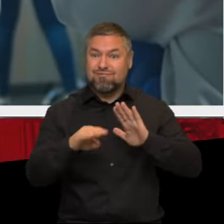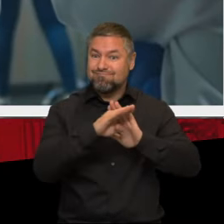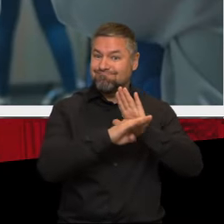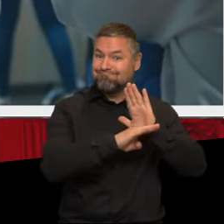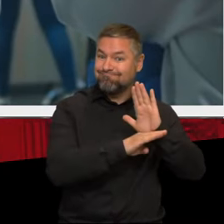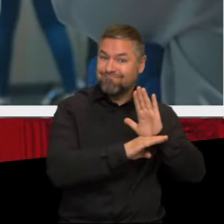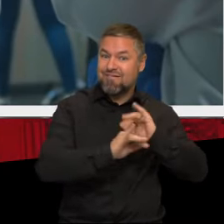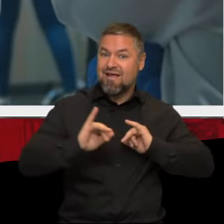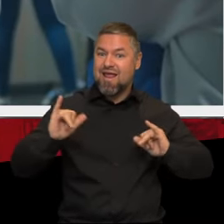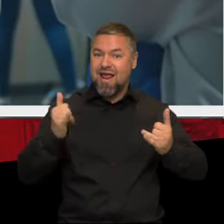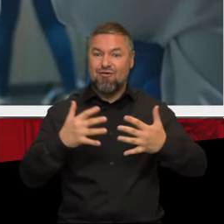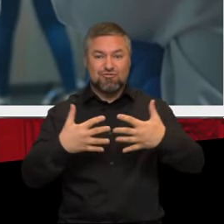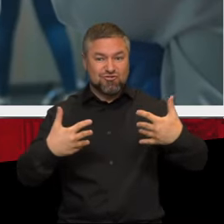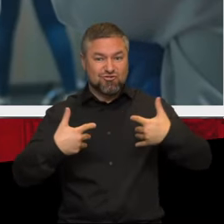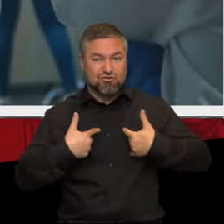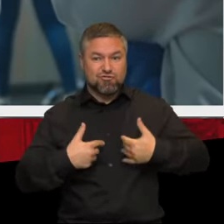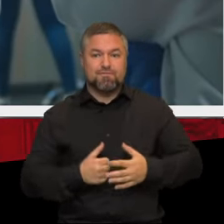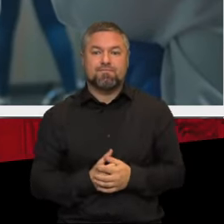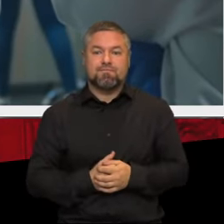standardy jakości życia.